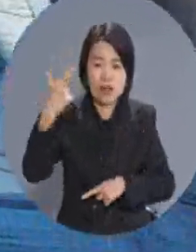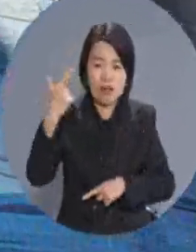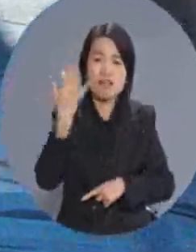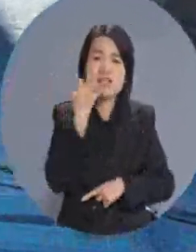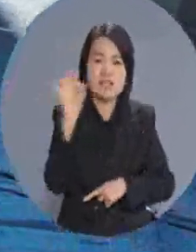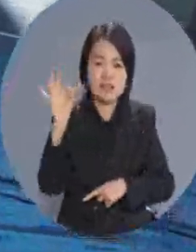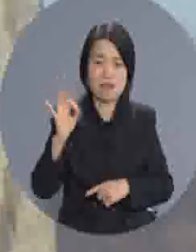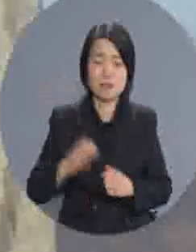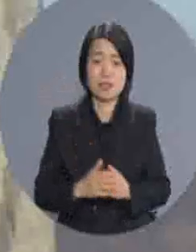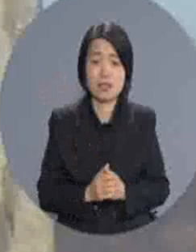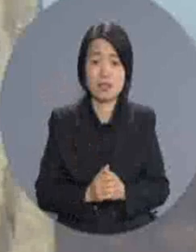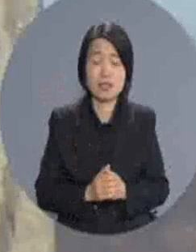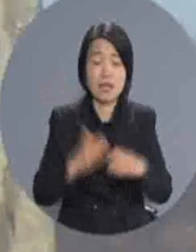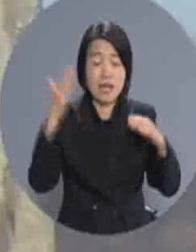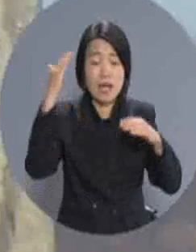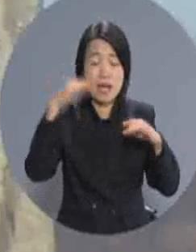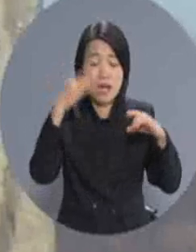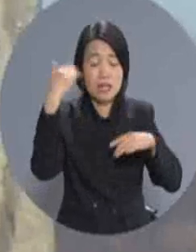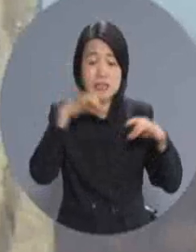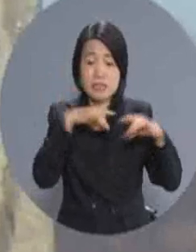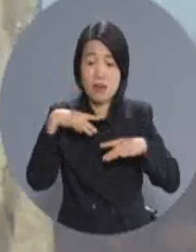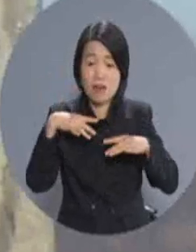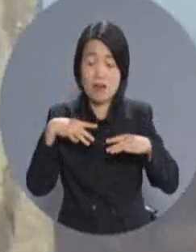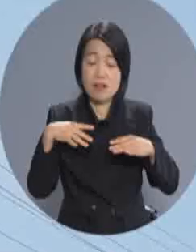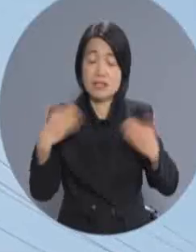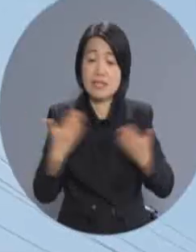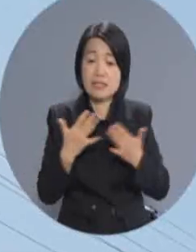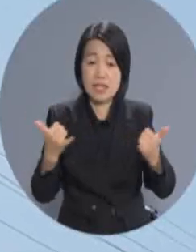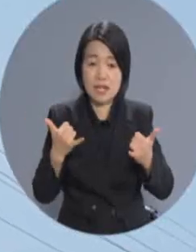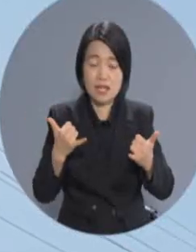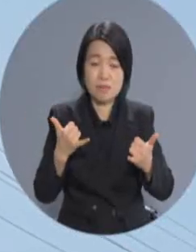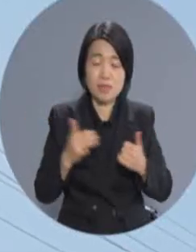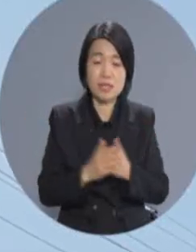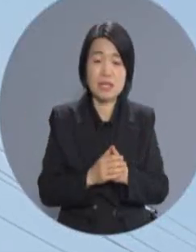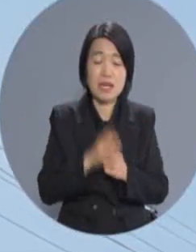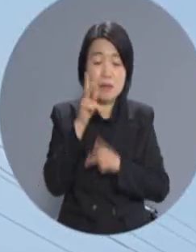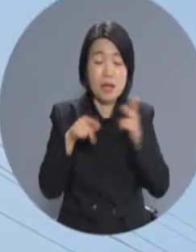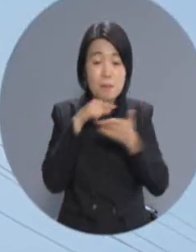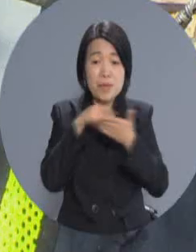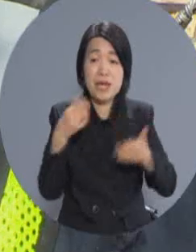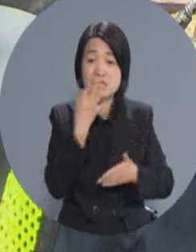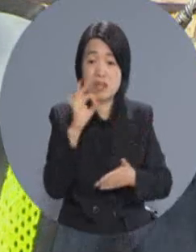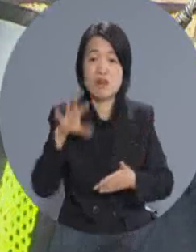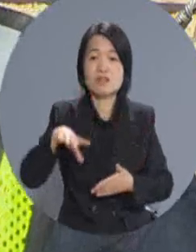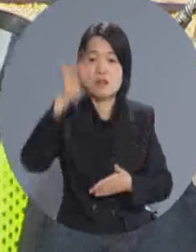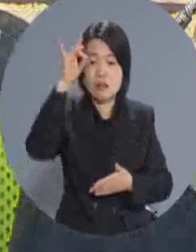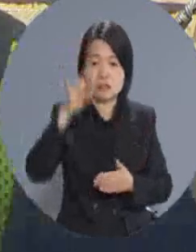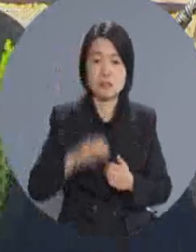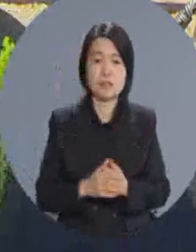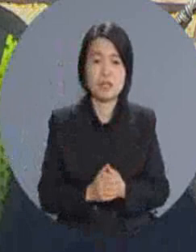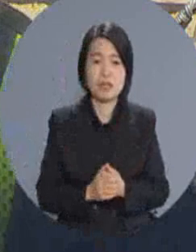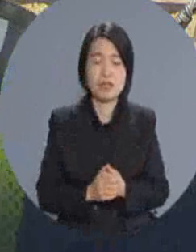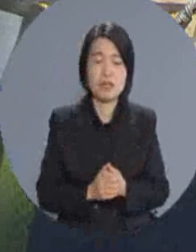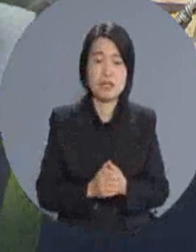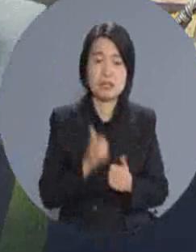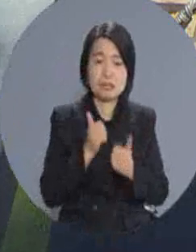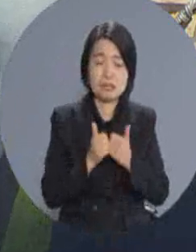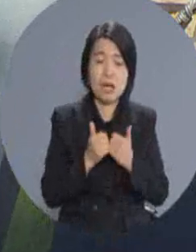인정됐습니다. 한전 전기 노동자 중 피부암이 산재로 인정된 건 처음입니다. 염증 같이